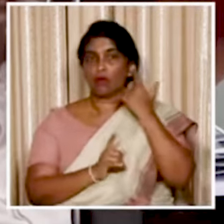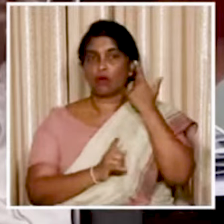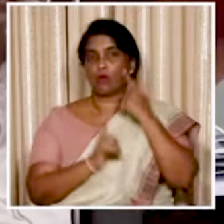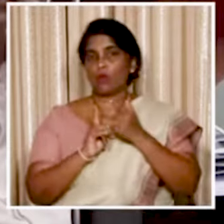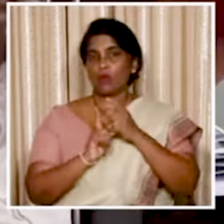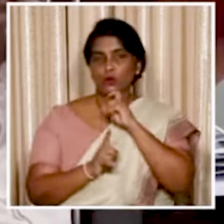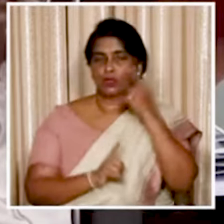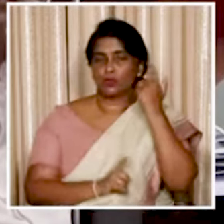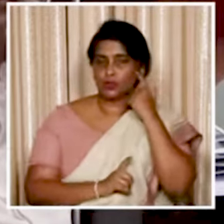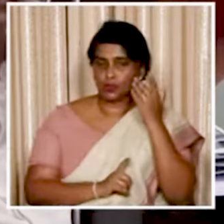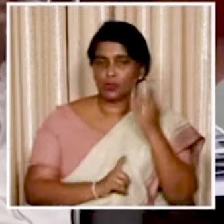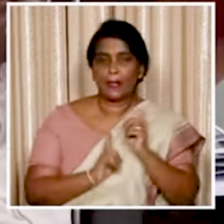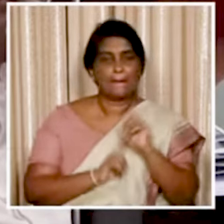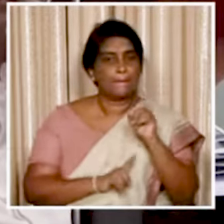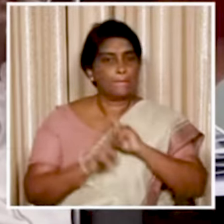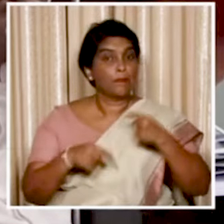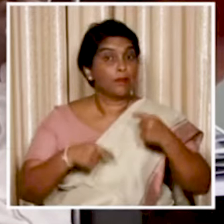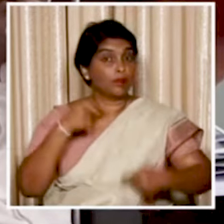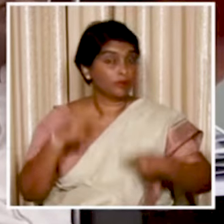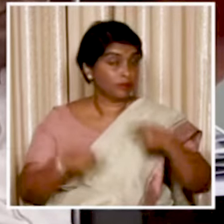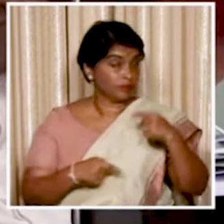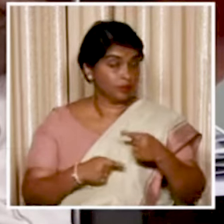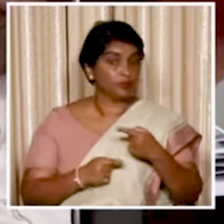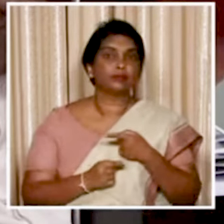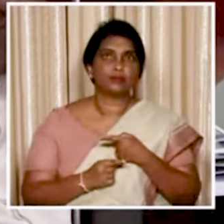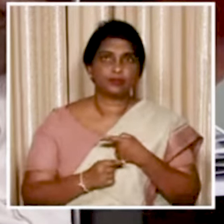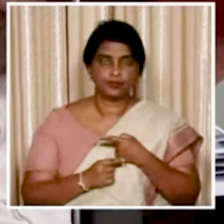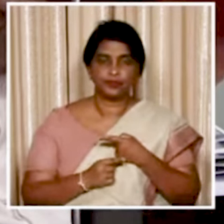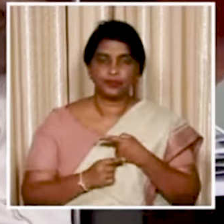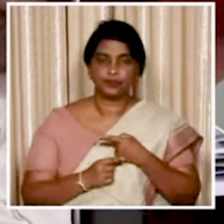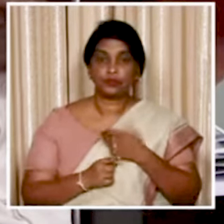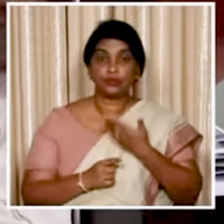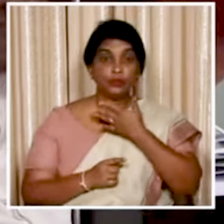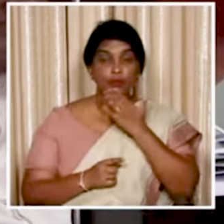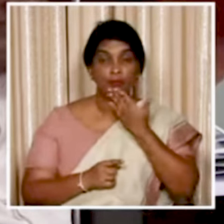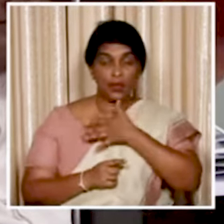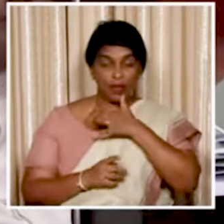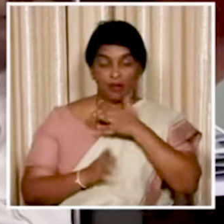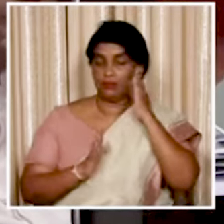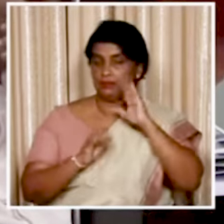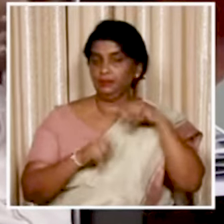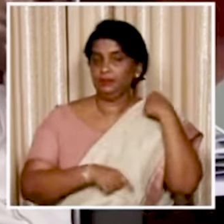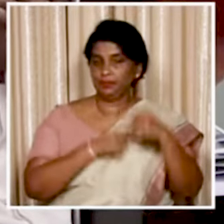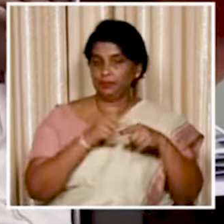කියලා පාර්ලිමේන්තු විවාද ගැන බ්‍රිතාන්‍ය සම්ප්‍රදාය අනුව